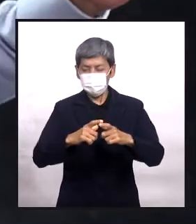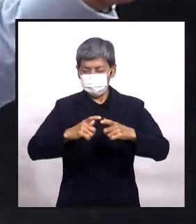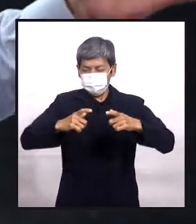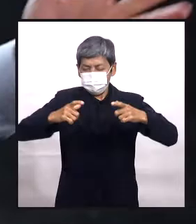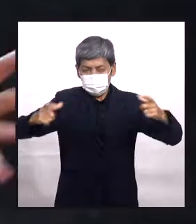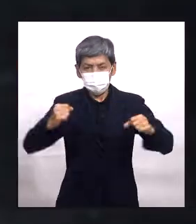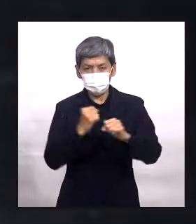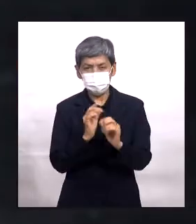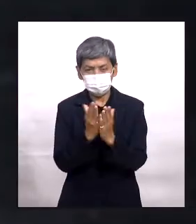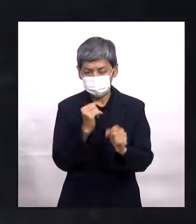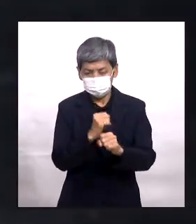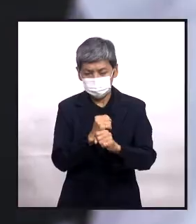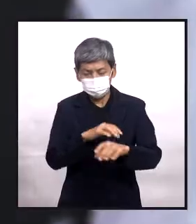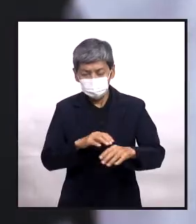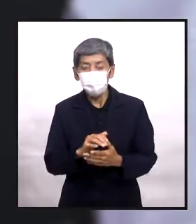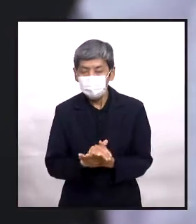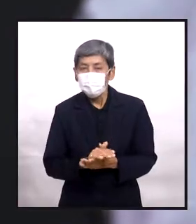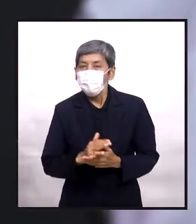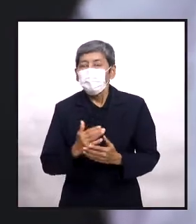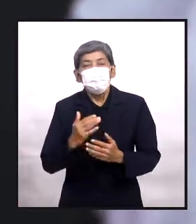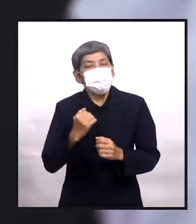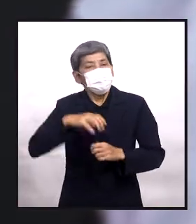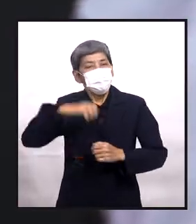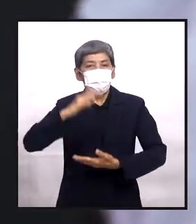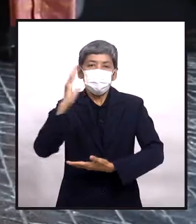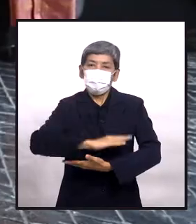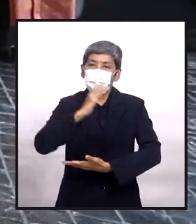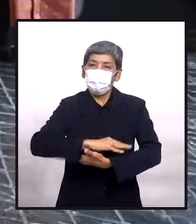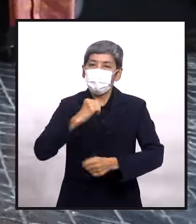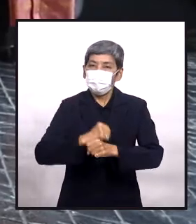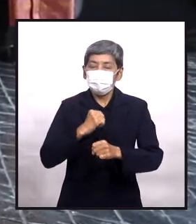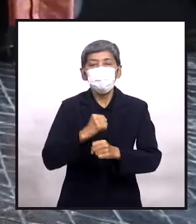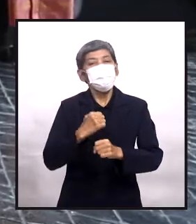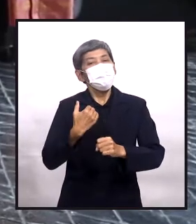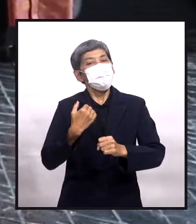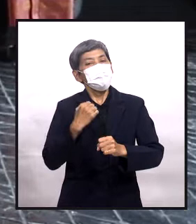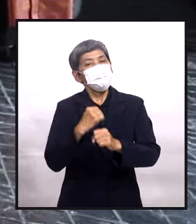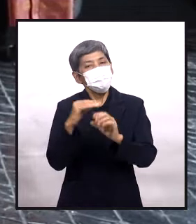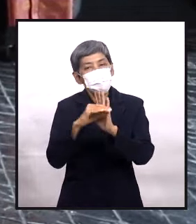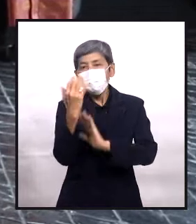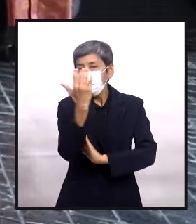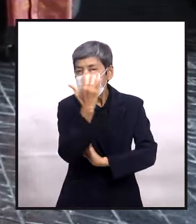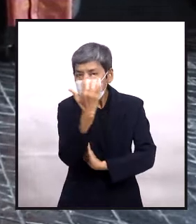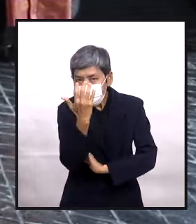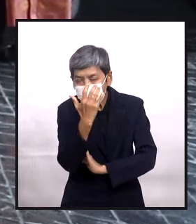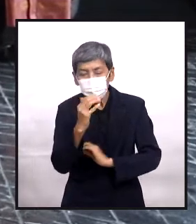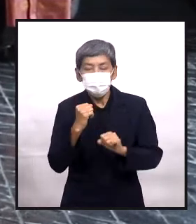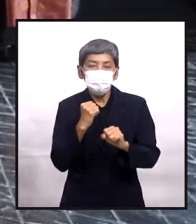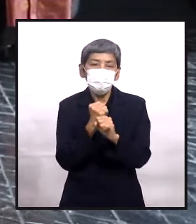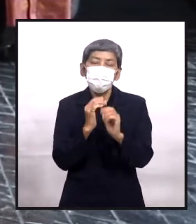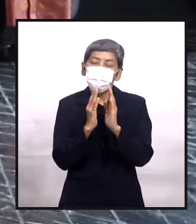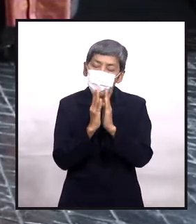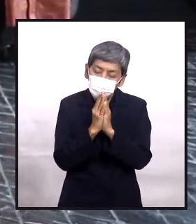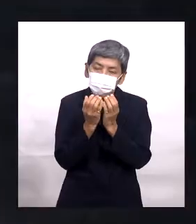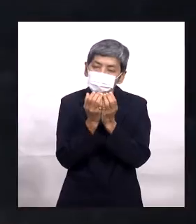ต่ก่อนที่แบบร้านหนังสือยังไม่มีการจัดแต่งแล้วก็เป็นสำนักพิมพ์เป็นอะไรทำรายการทีวีรายการธรรมะรายการโท